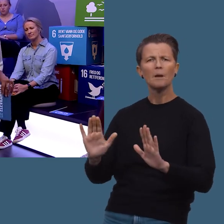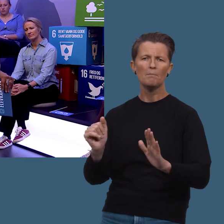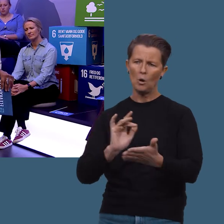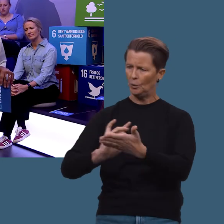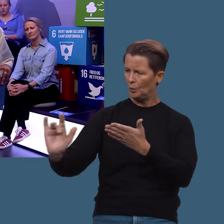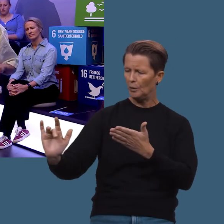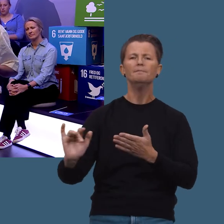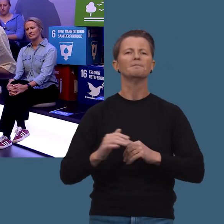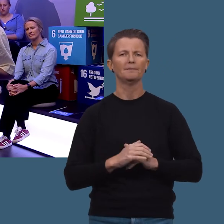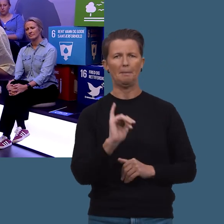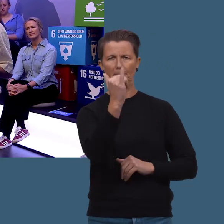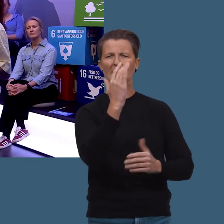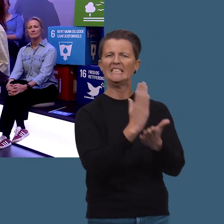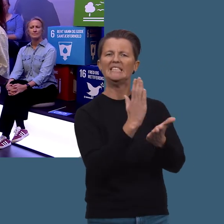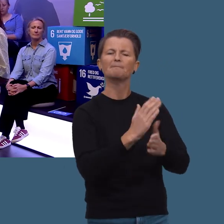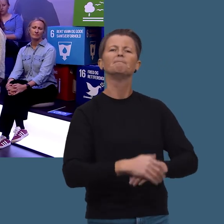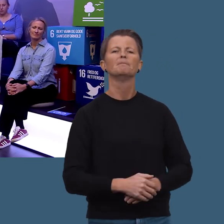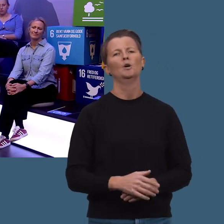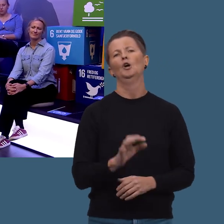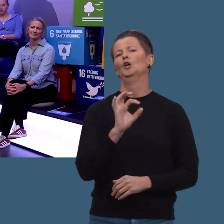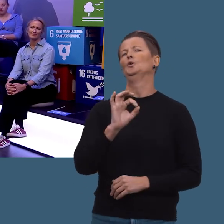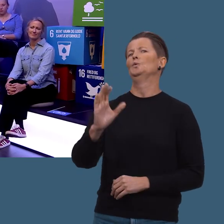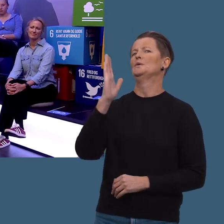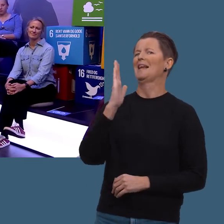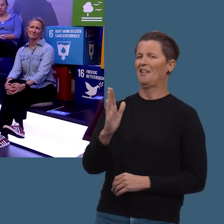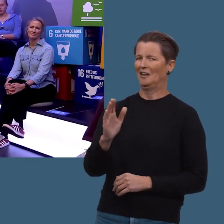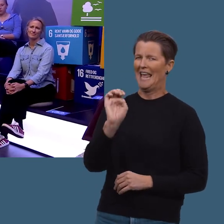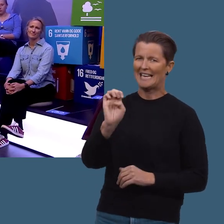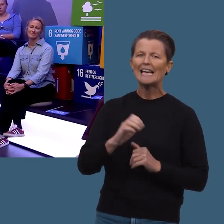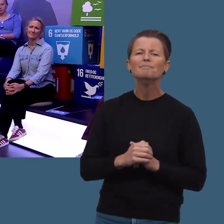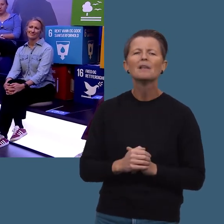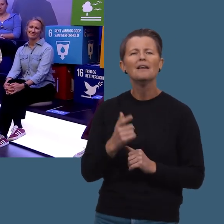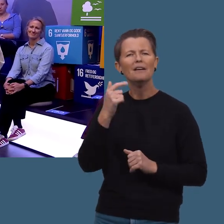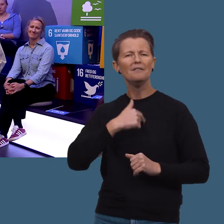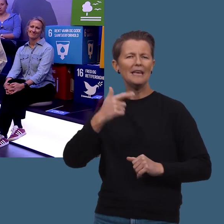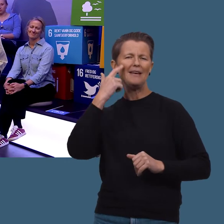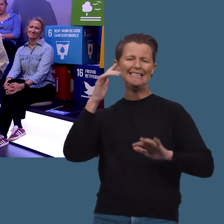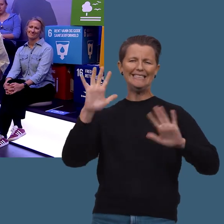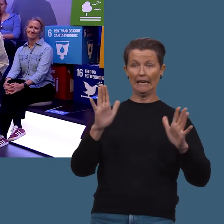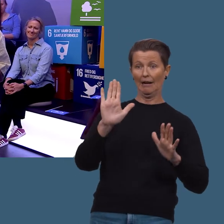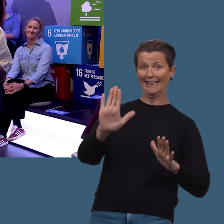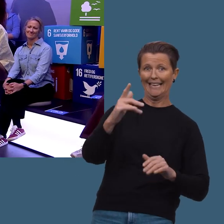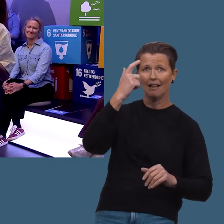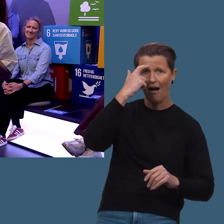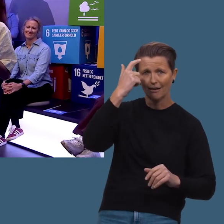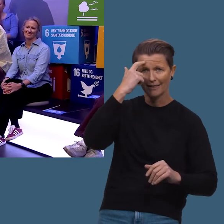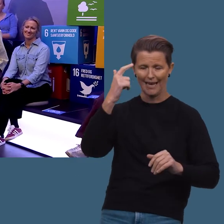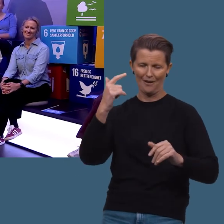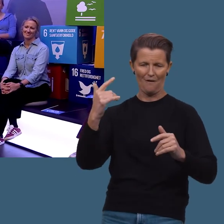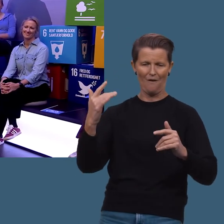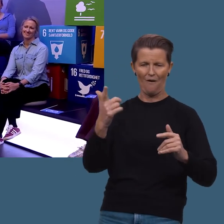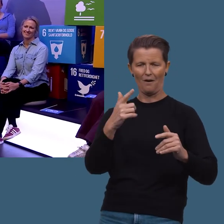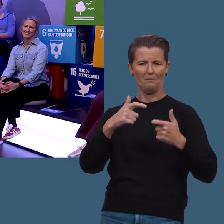skjære igjennom. Ja. Ok, men tusen takk, Egil. Da vet vi i hvert fall sånn cirka hva du tenker om